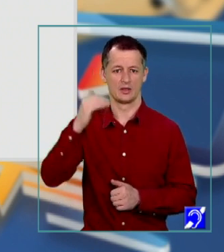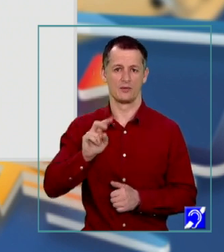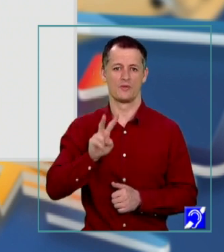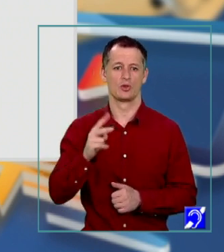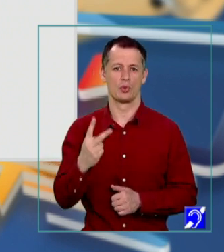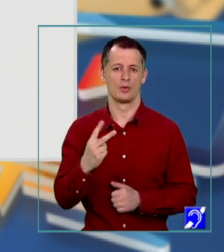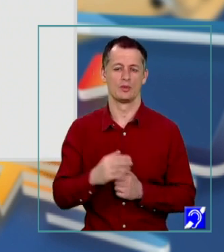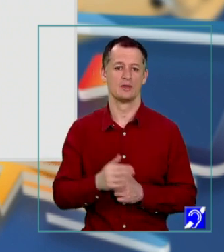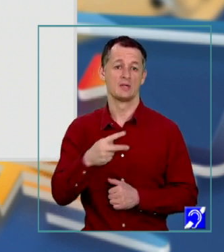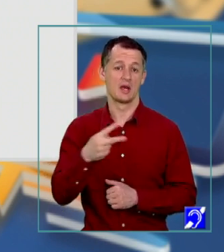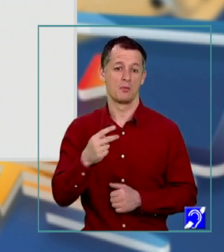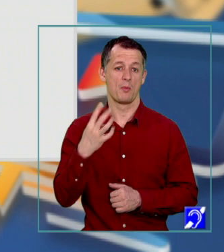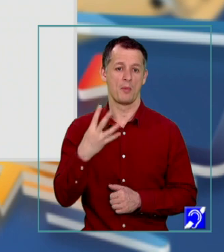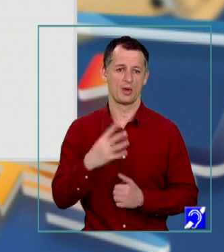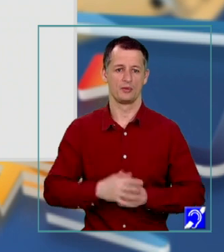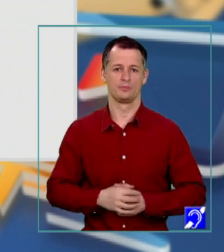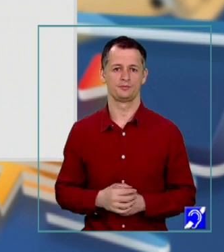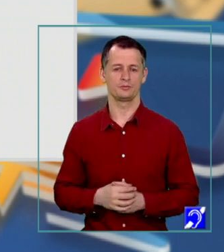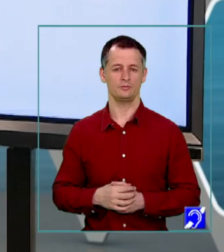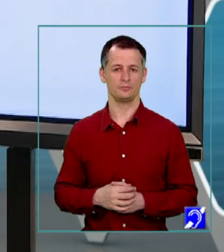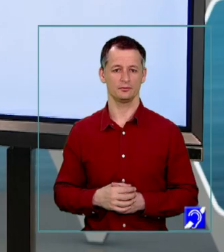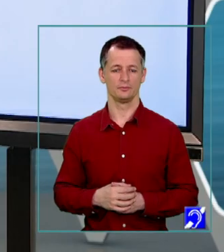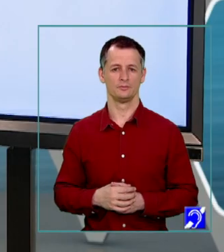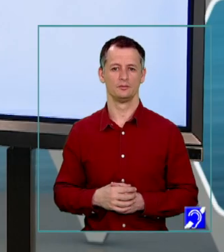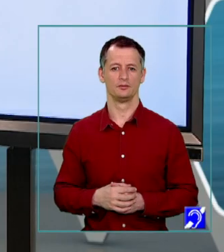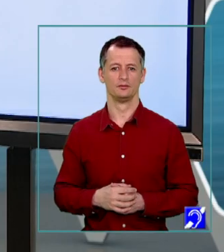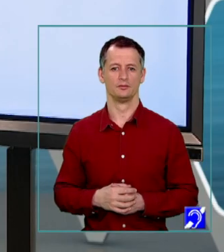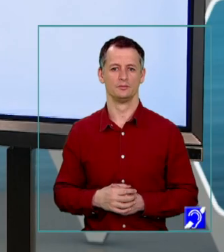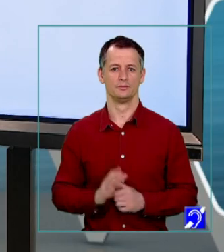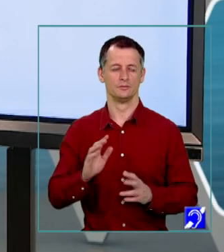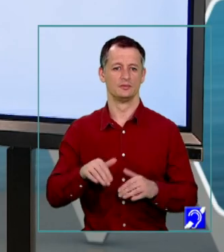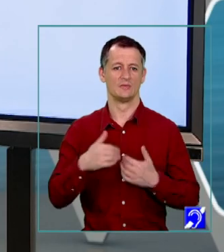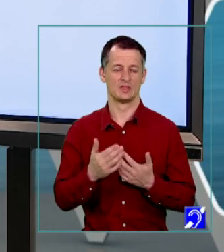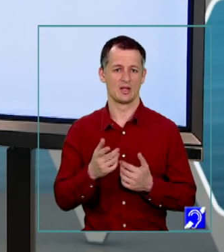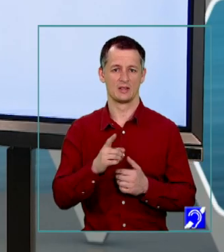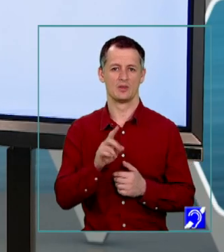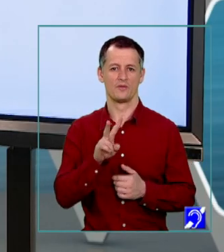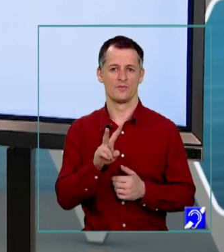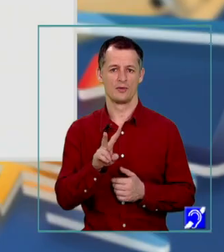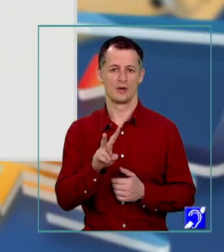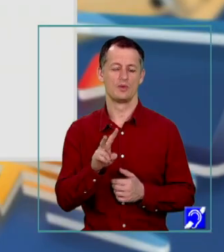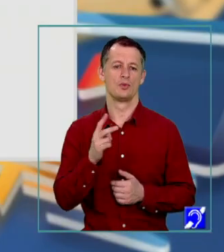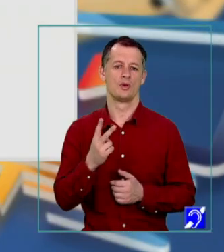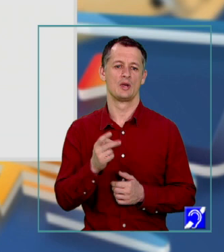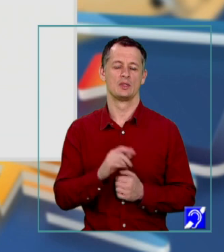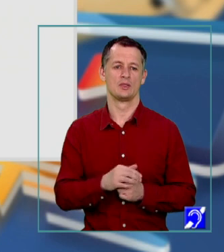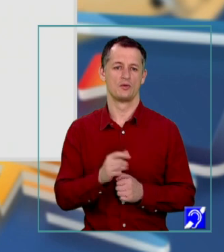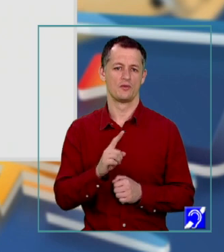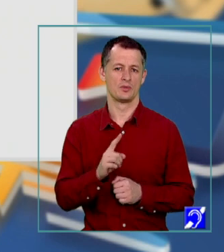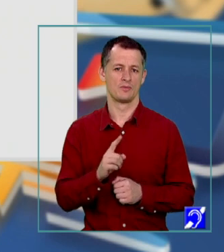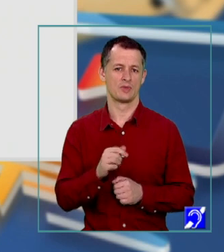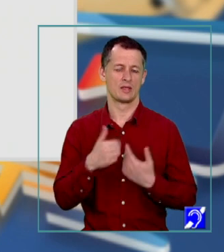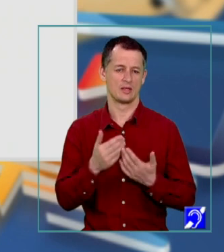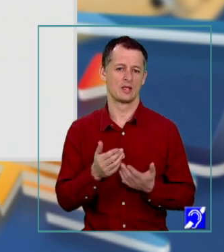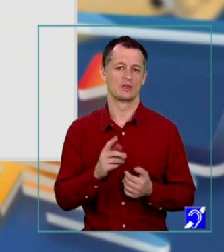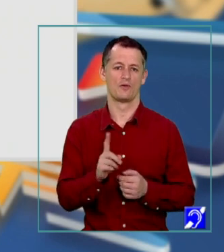înșel. Deci, logarit din 2 a fost dat special, în așa fel încât să nu vă chinuiți foarte mult cu calculul. Și mergem și la